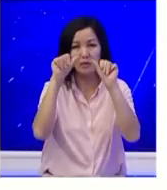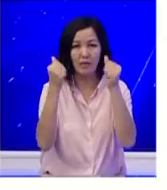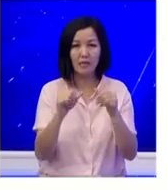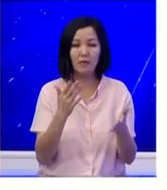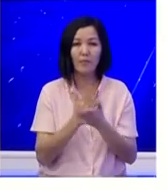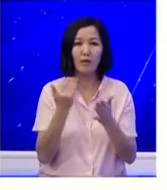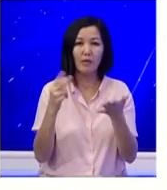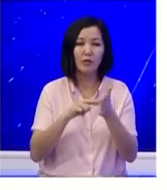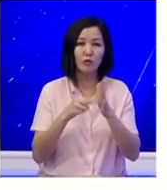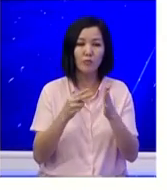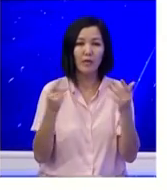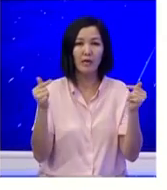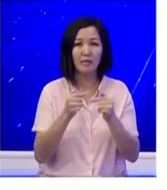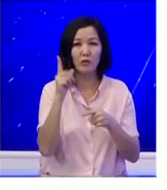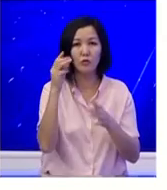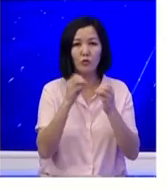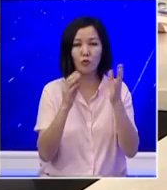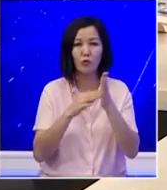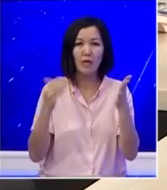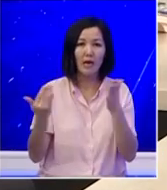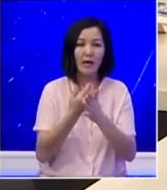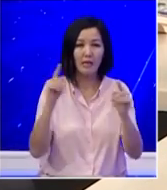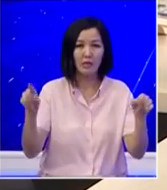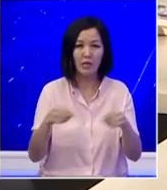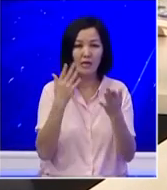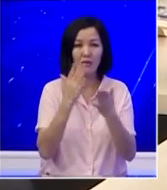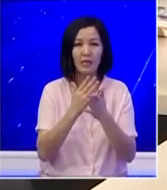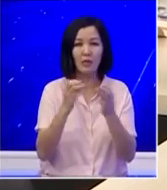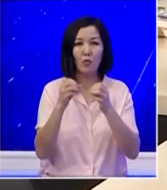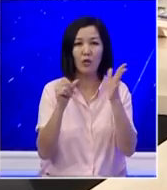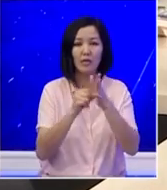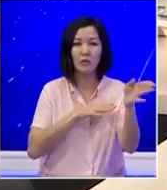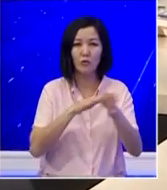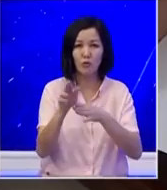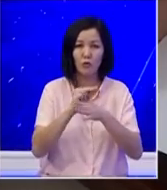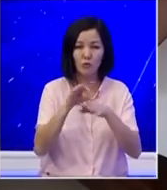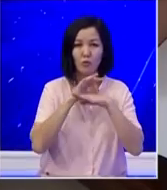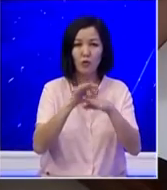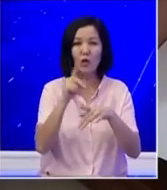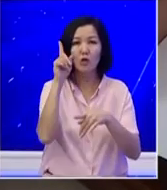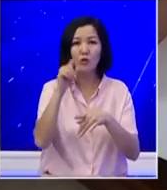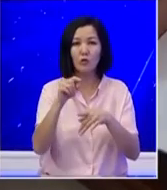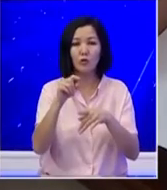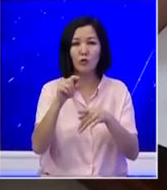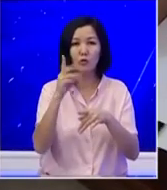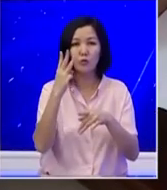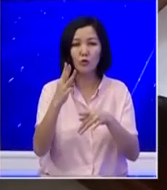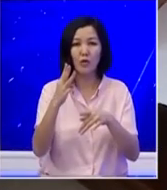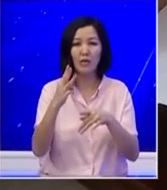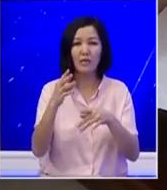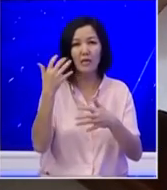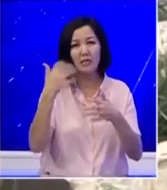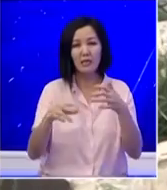Биылғы жоспарға сай оның 119-ы қайта қалпына келтіріледі. Оның 16-сы күрделі жөндеуден өтсе, 103 нысанға ағымдағы